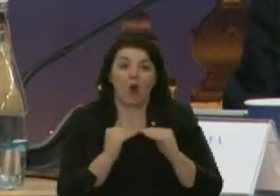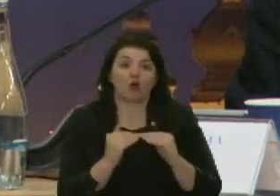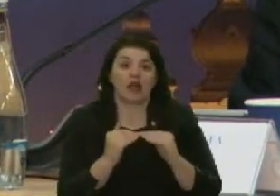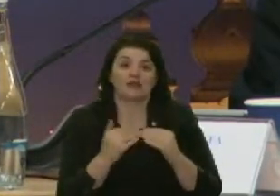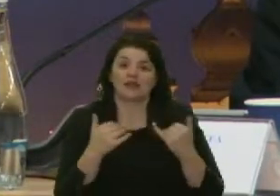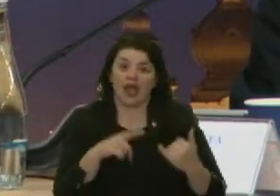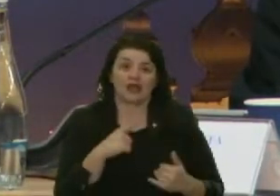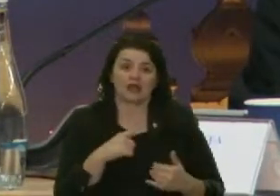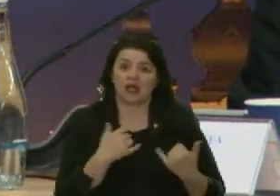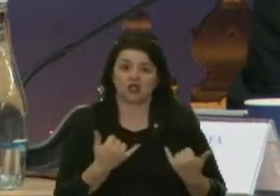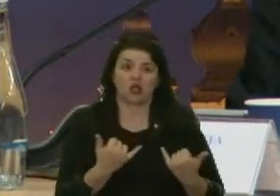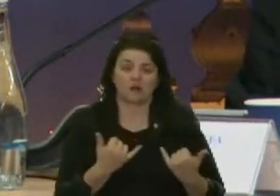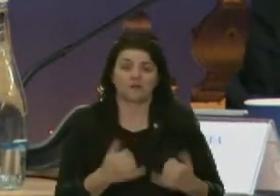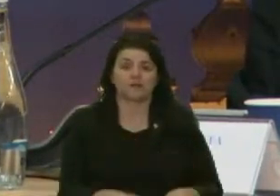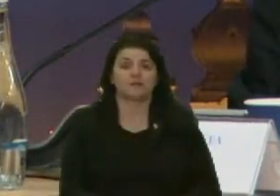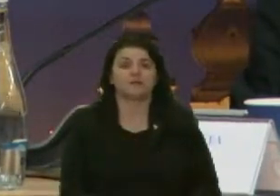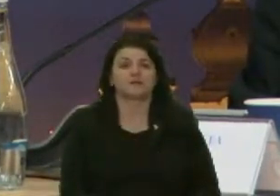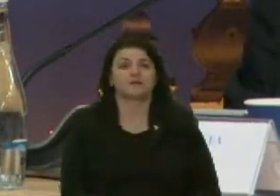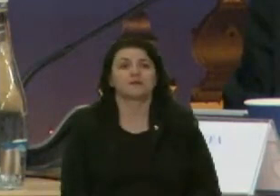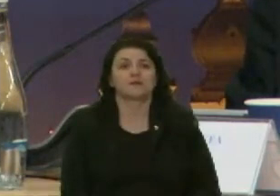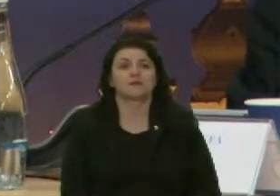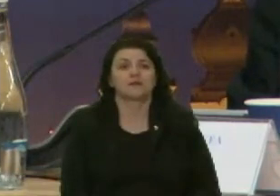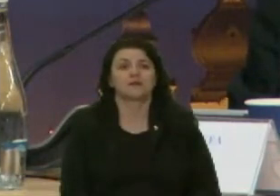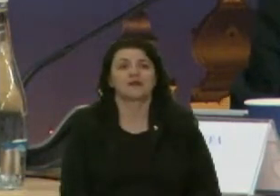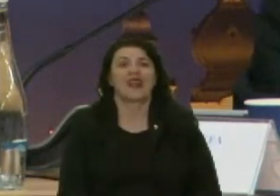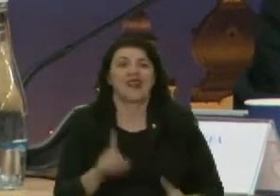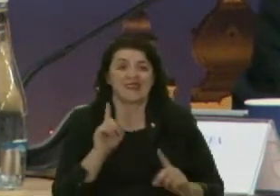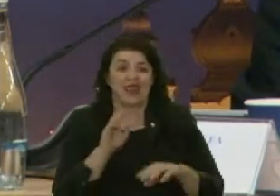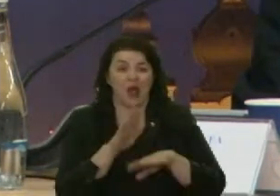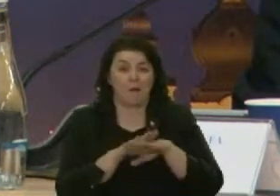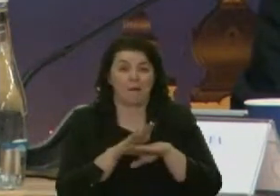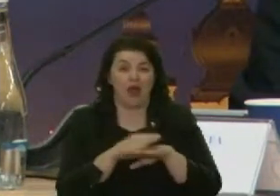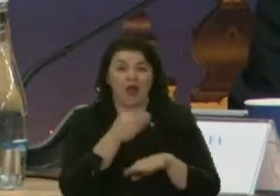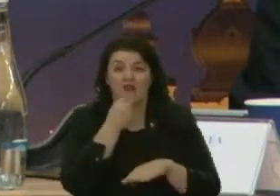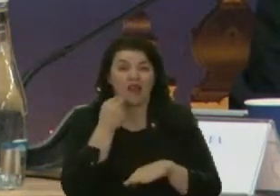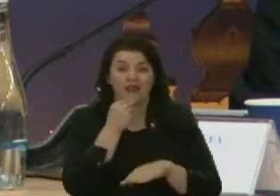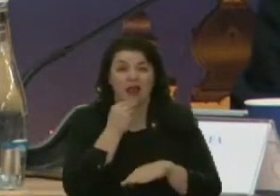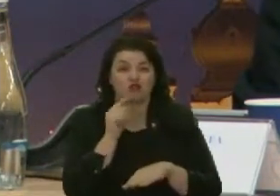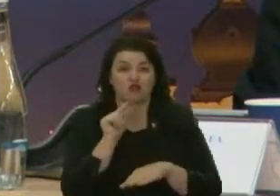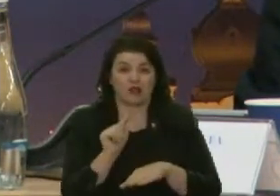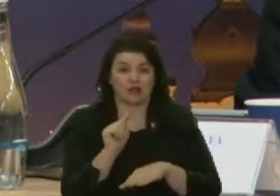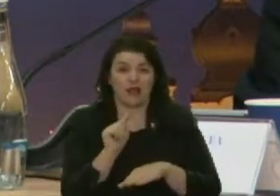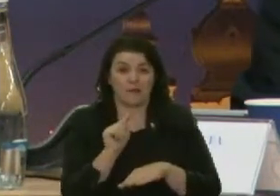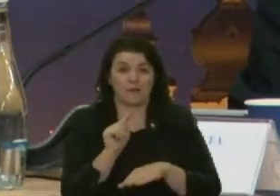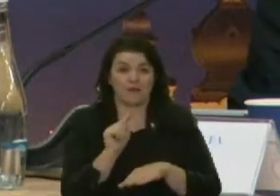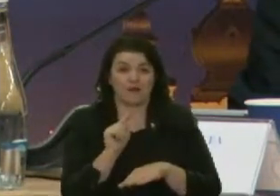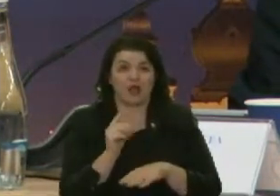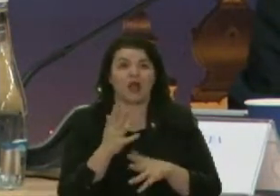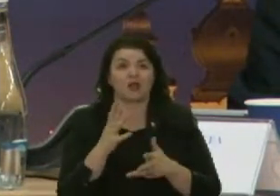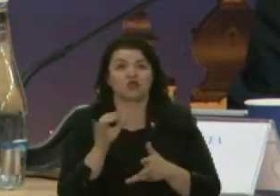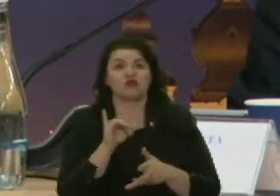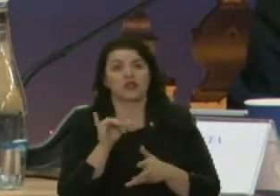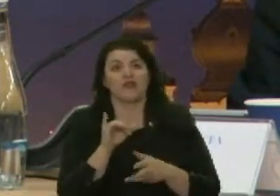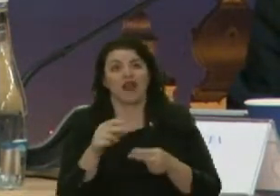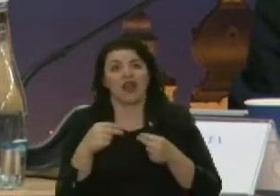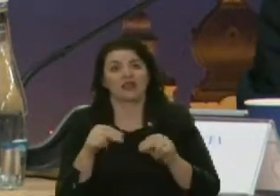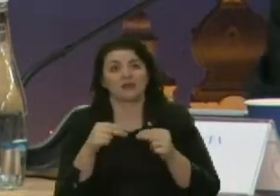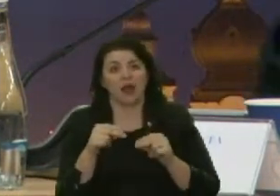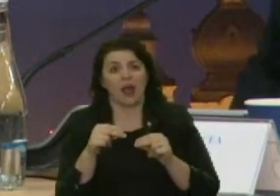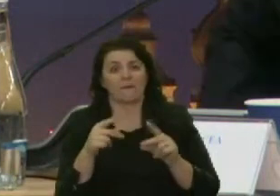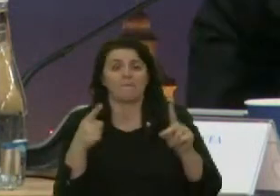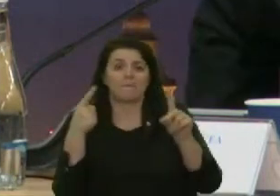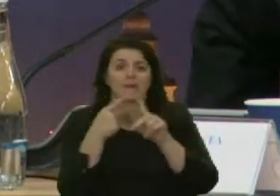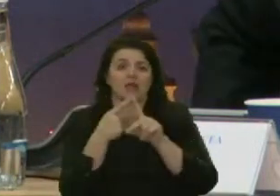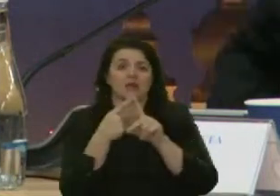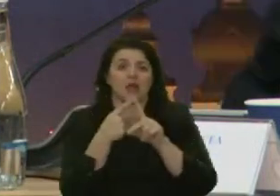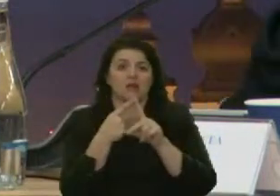așa aștept să savurez discuția aceasta dar repet marele avantaj acesta va fi până la urmă a fost cineva în stare să mi explice până la urmă care e Miza cea